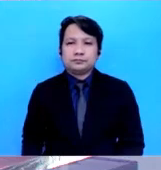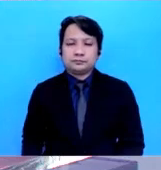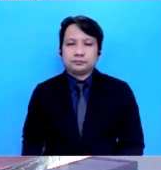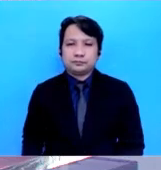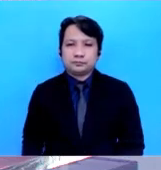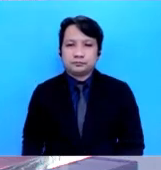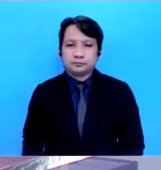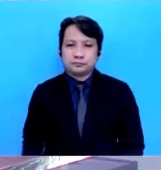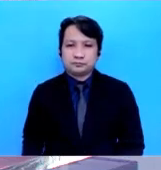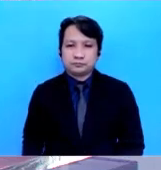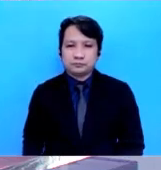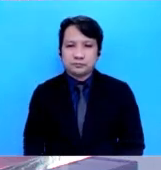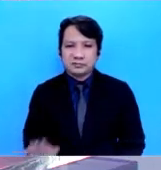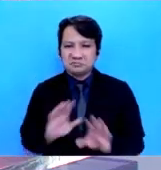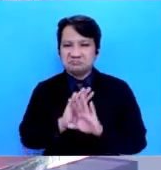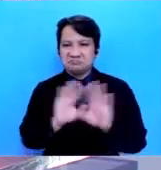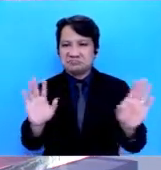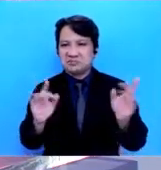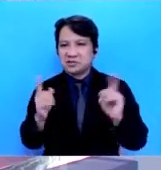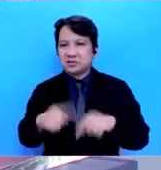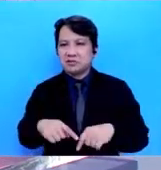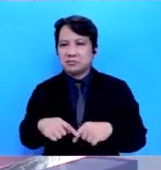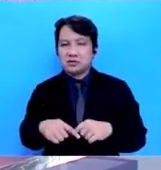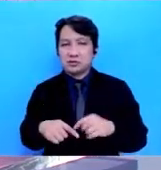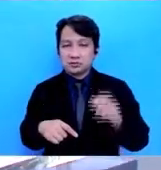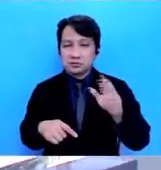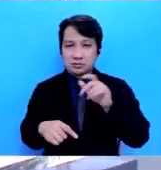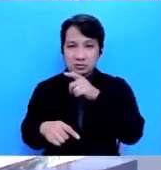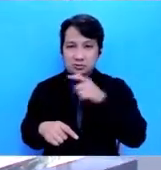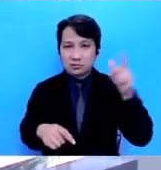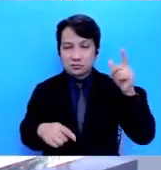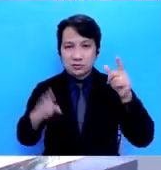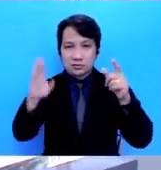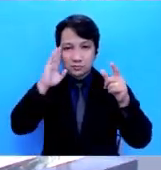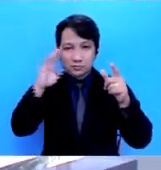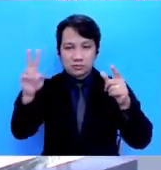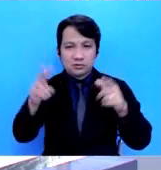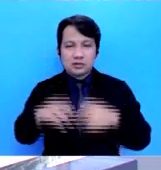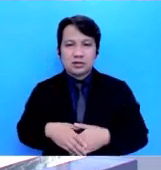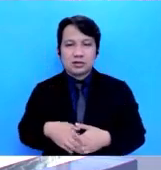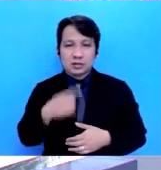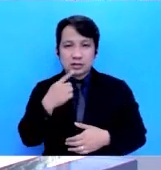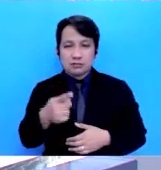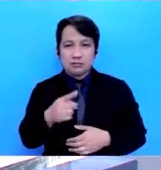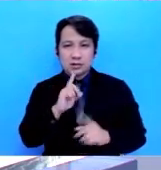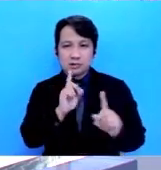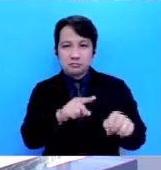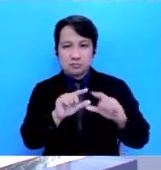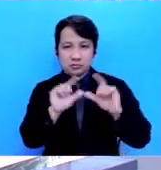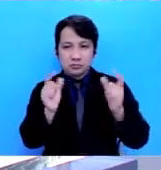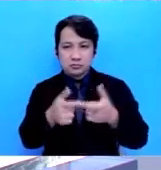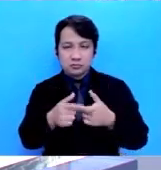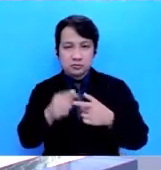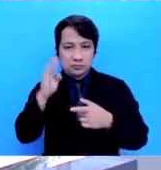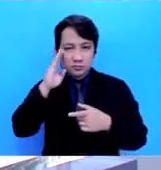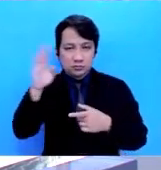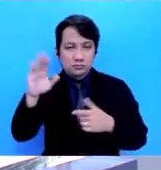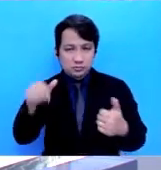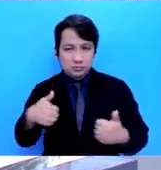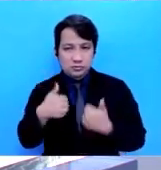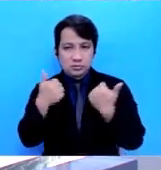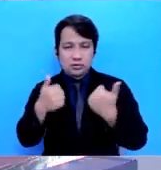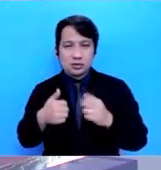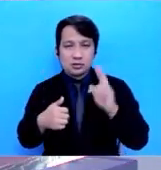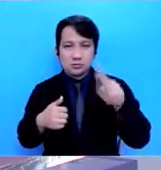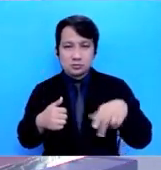Pero kailan man mangyayari ang debating Robredo versus Marcos Jr. Yan naman ang sagot ng kampo ni Bongbong Marcos sa hamon ni VP